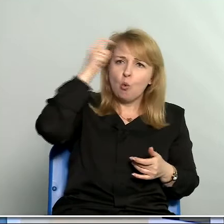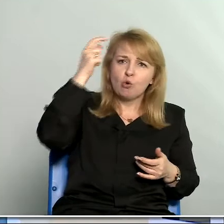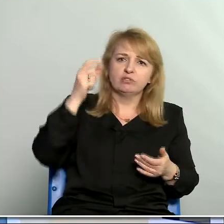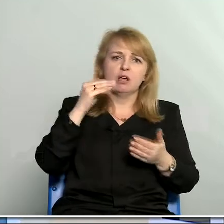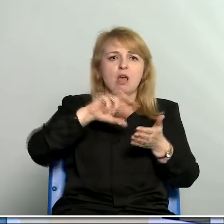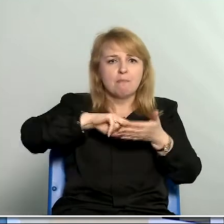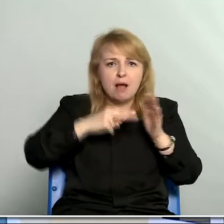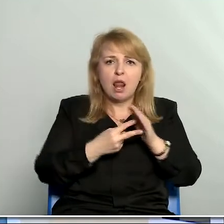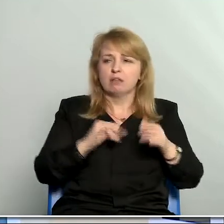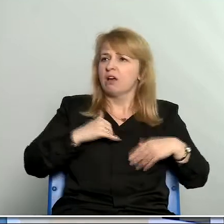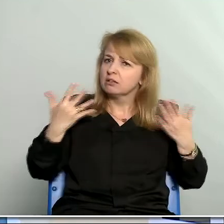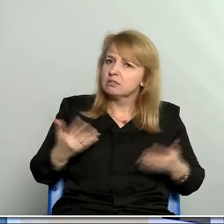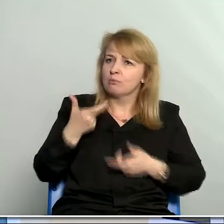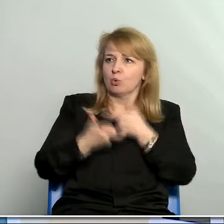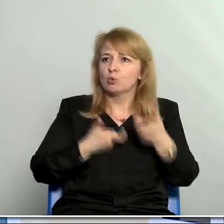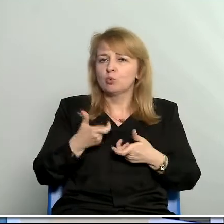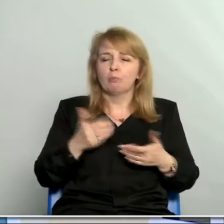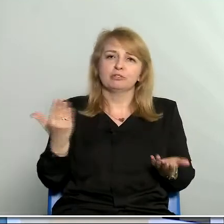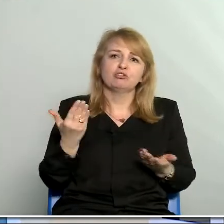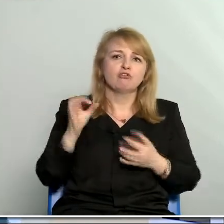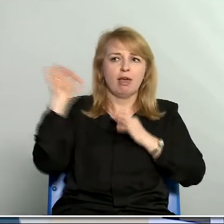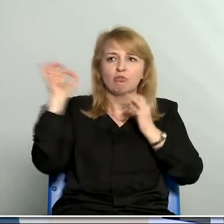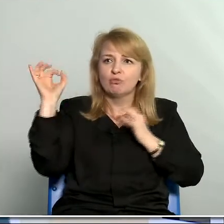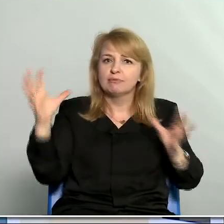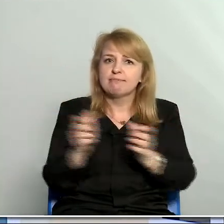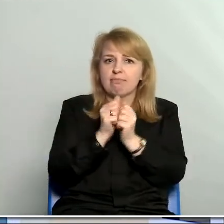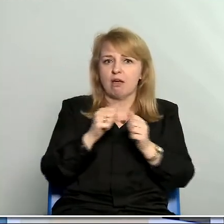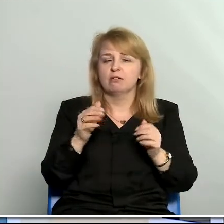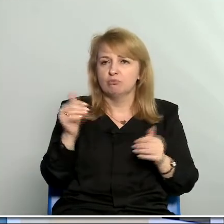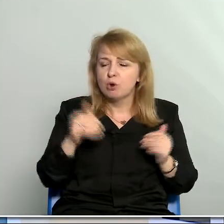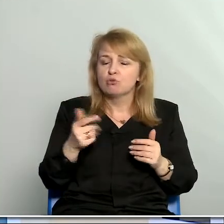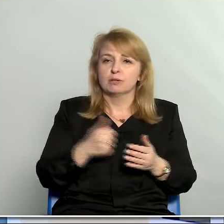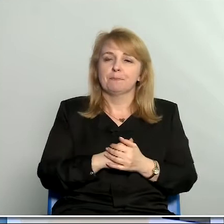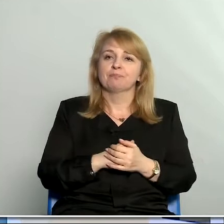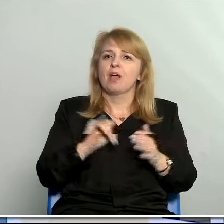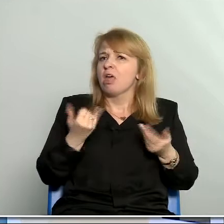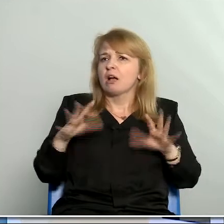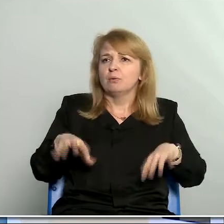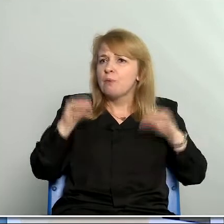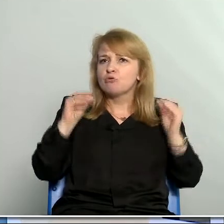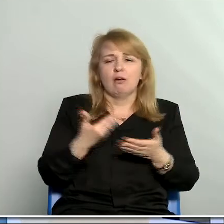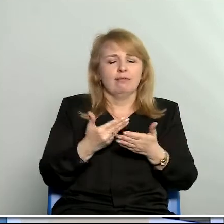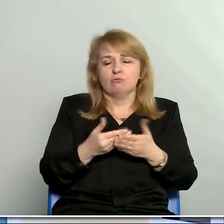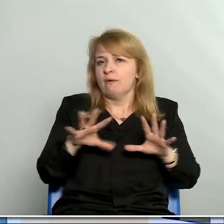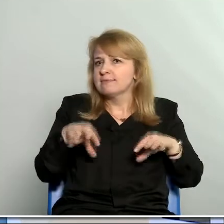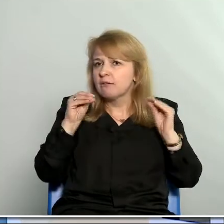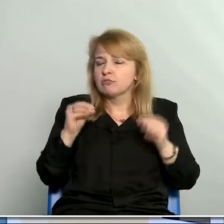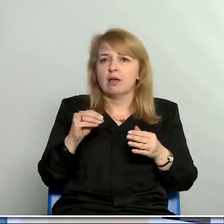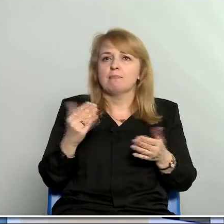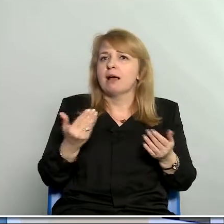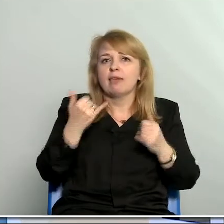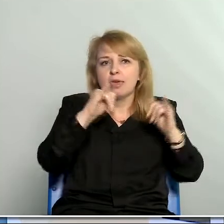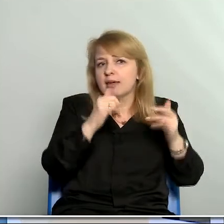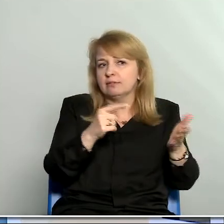harmonogram, jak chcemy to robić, gdzie Państwo znajdą informacje, od czego zaczynamy, dlaczego od tego zaczynamy, a nie od czegoś